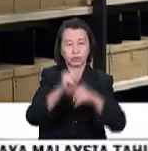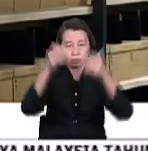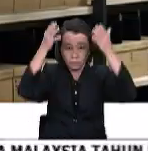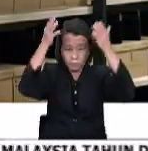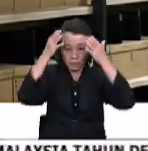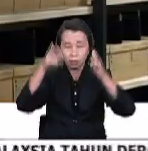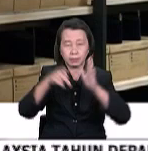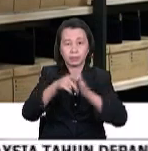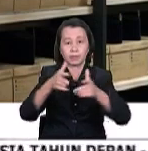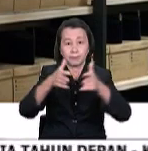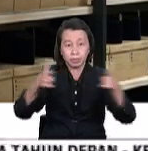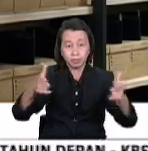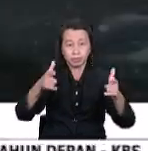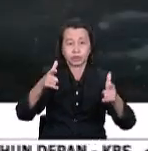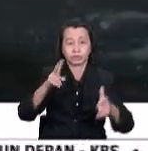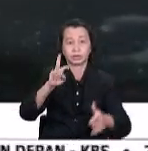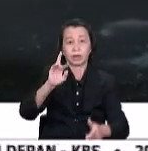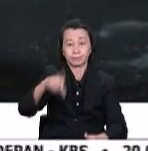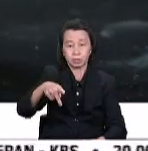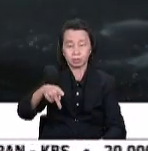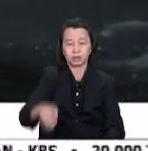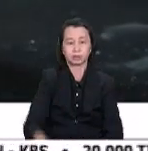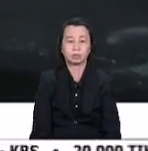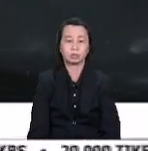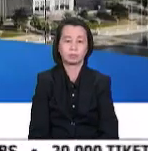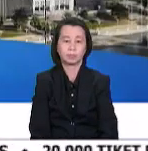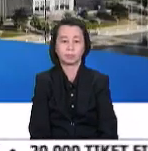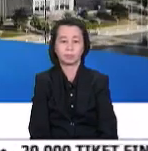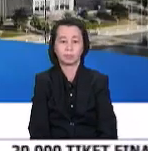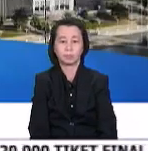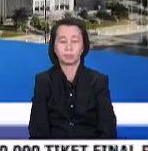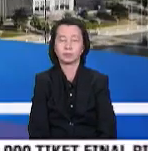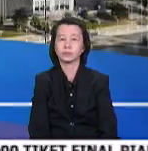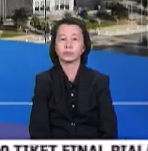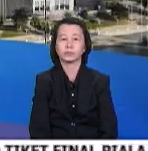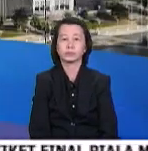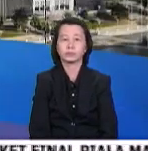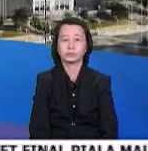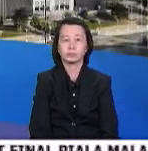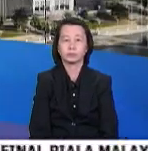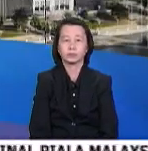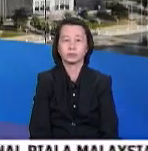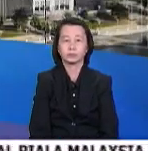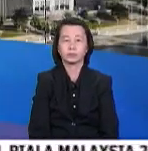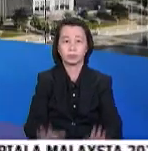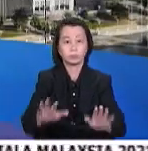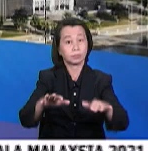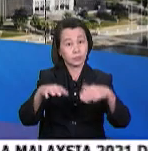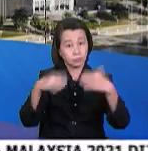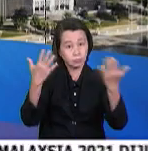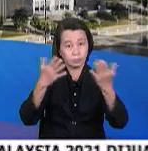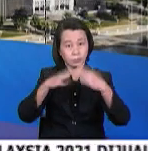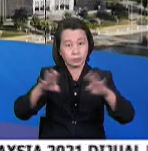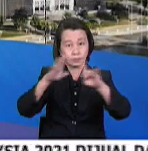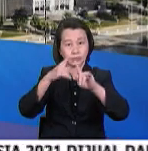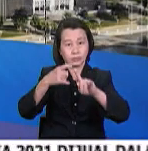digunapakai oleh pembesar-pembesar negara kita. Bahan itu tadi mengakhiri lintas